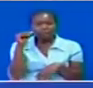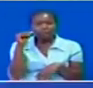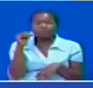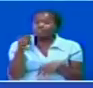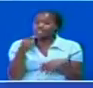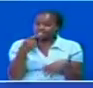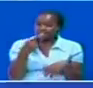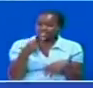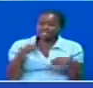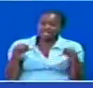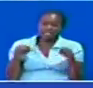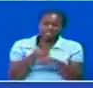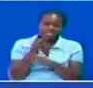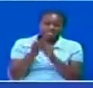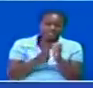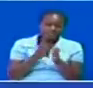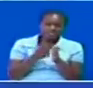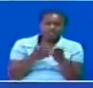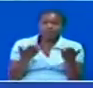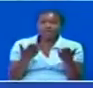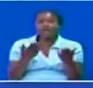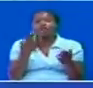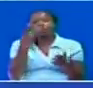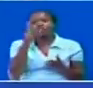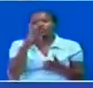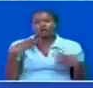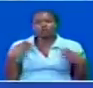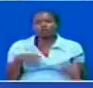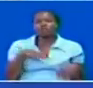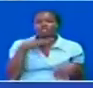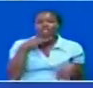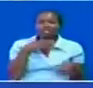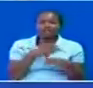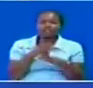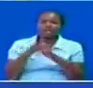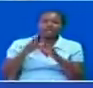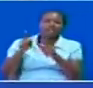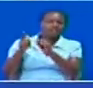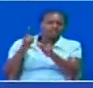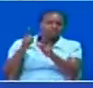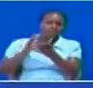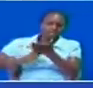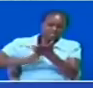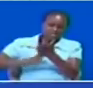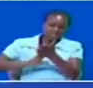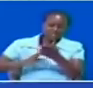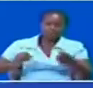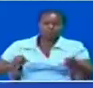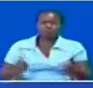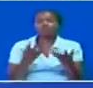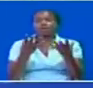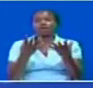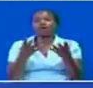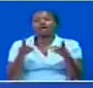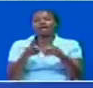Alitaja ajali ya Naivasha ambapo watu 41 walipoteza maisha yao baada ya lori aina ya kanta kulipuka kama jinamizi